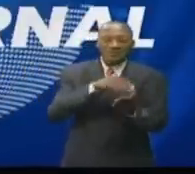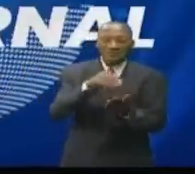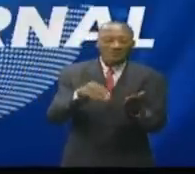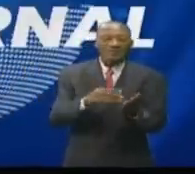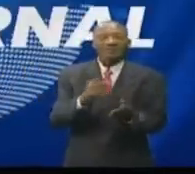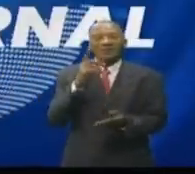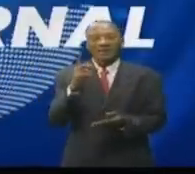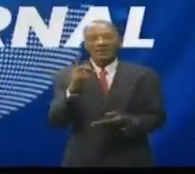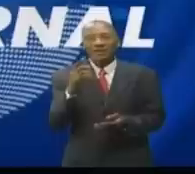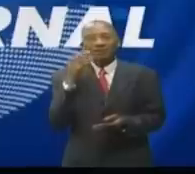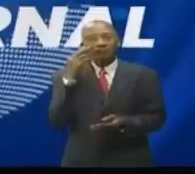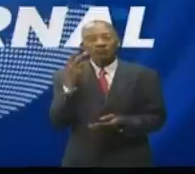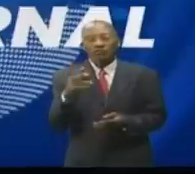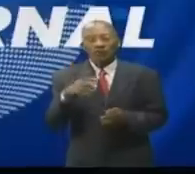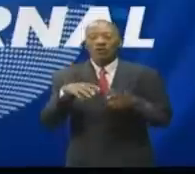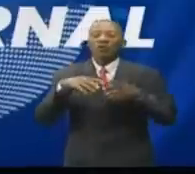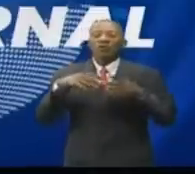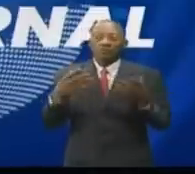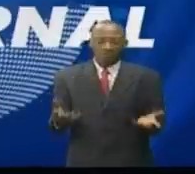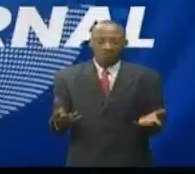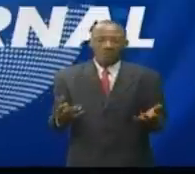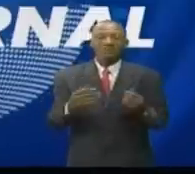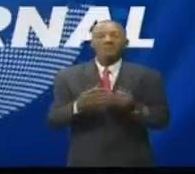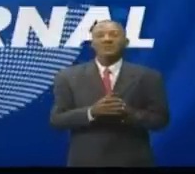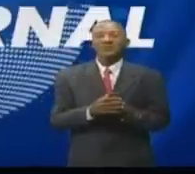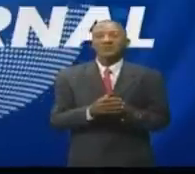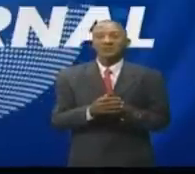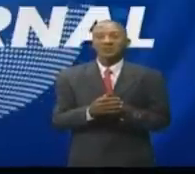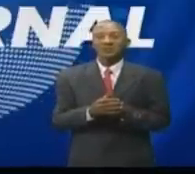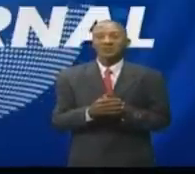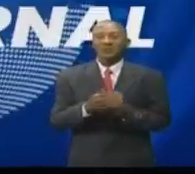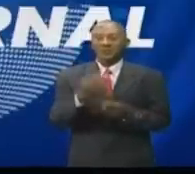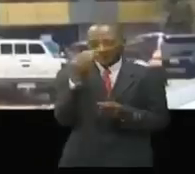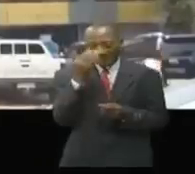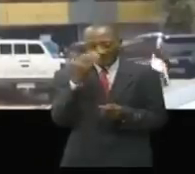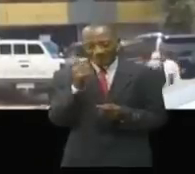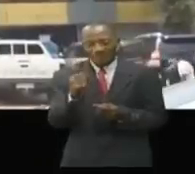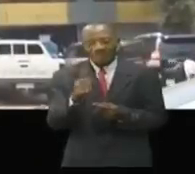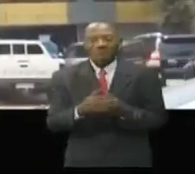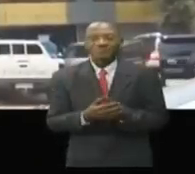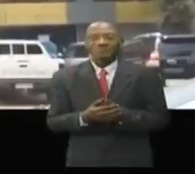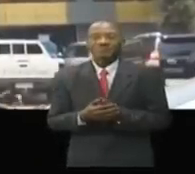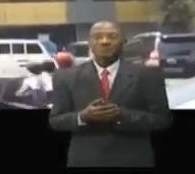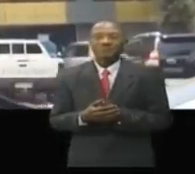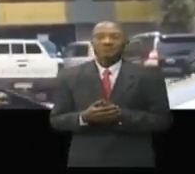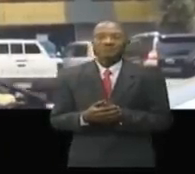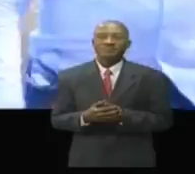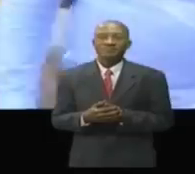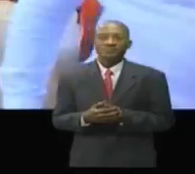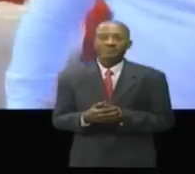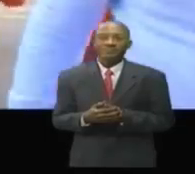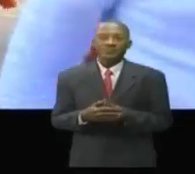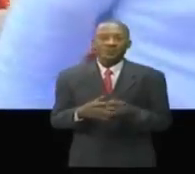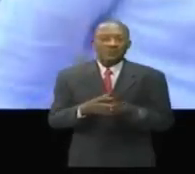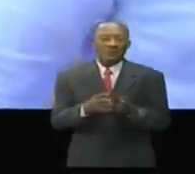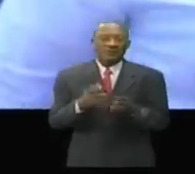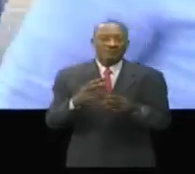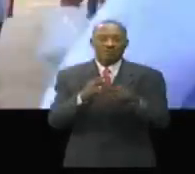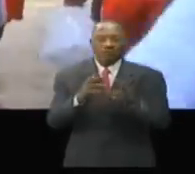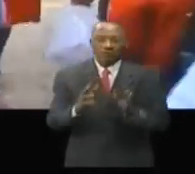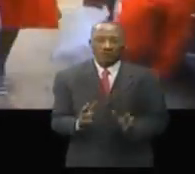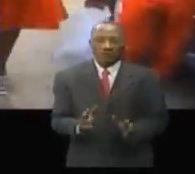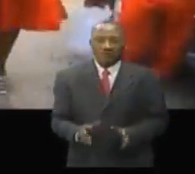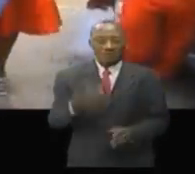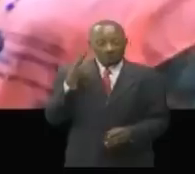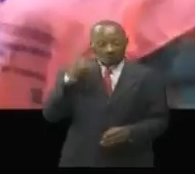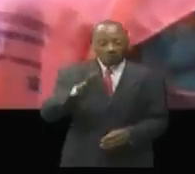ont été formées dans différents métiers. Je vous laisse suivre ces reportages. Accompagné du coordonnateur pour la République